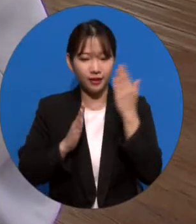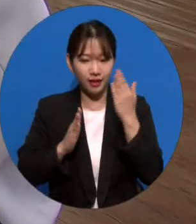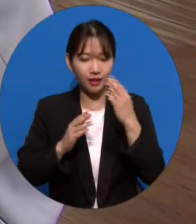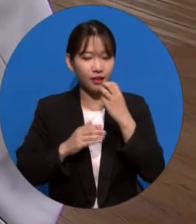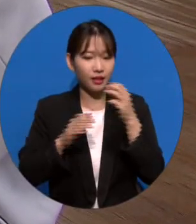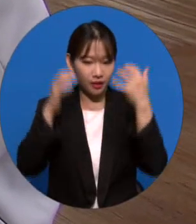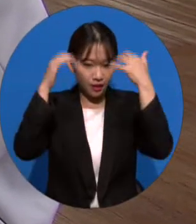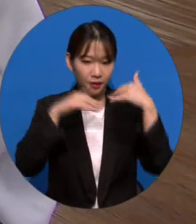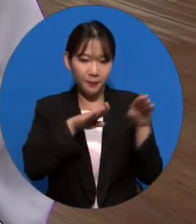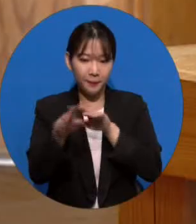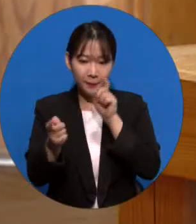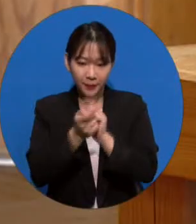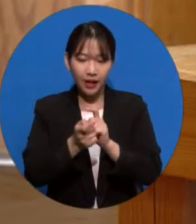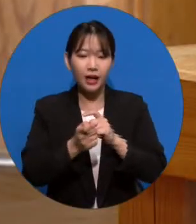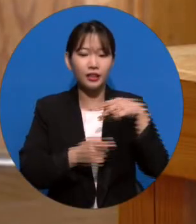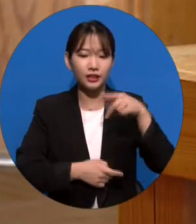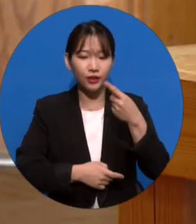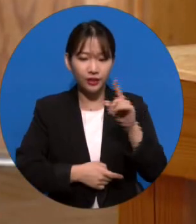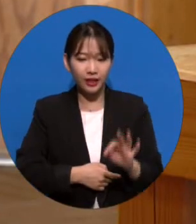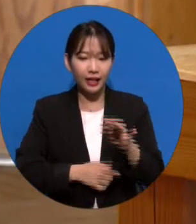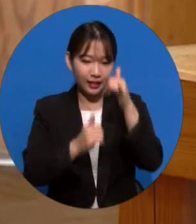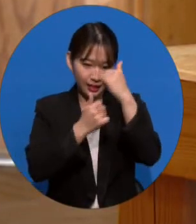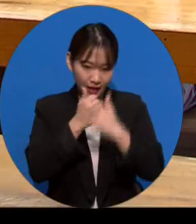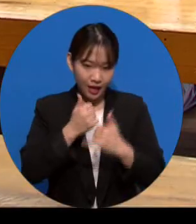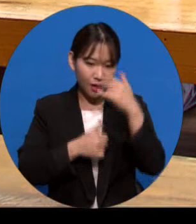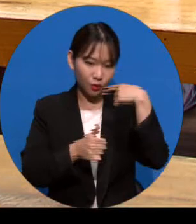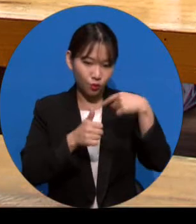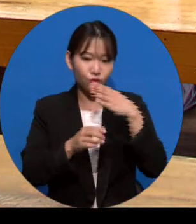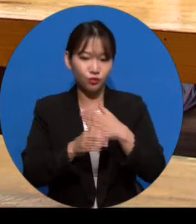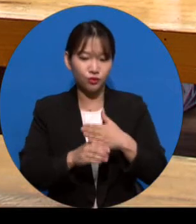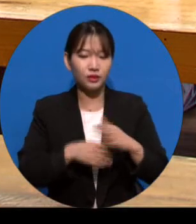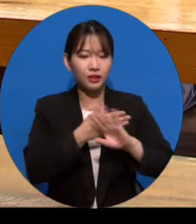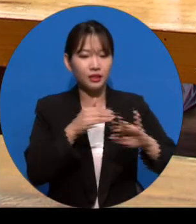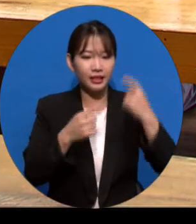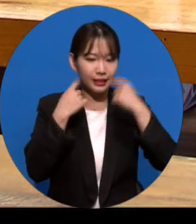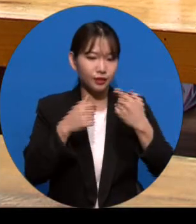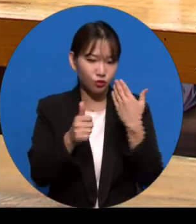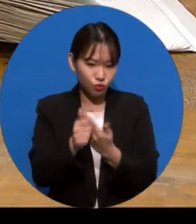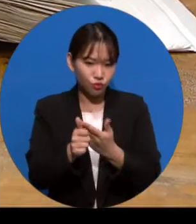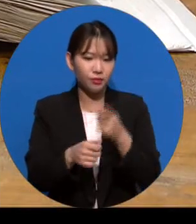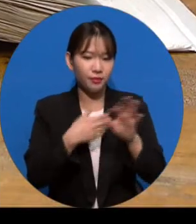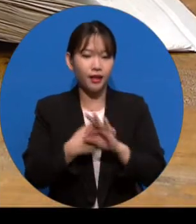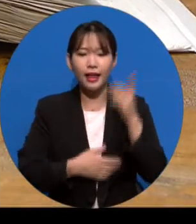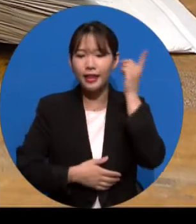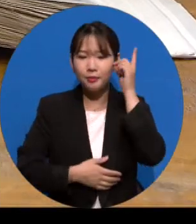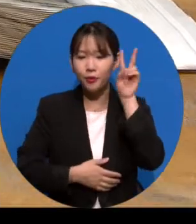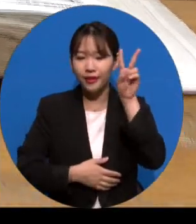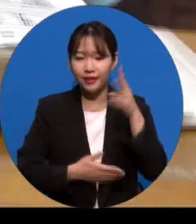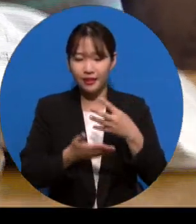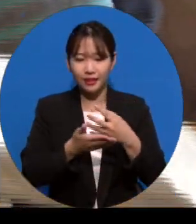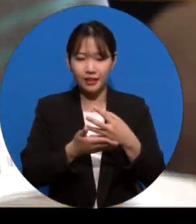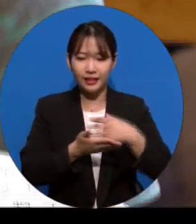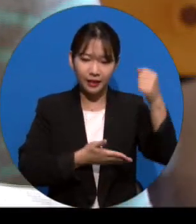맞아 서당에서 전통 예절 교육을 받고 있는 겁니다. 남에게 상처를 준다든지 하면은 핸드폰 이틀